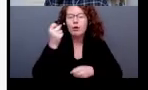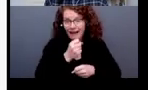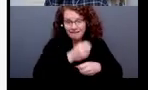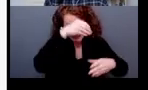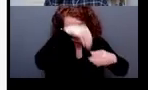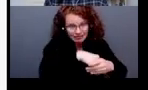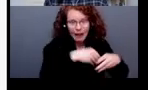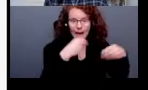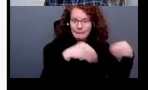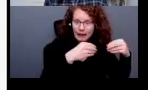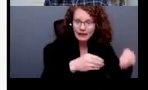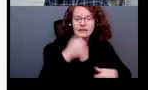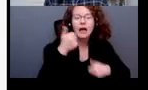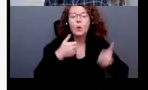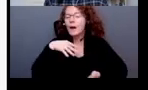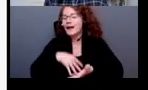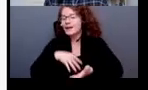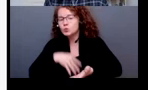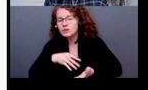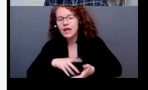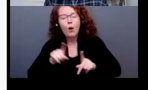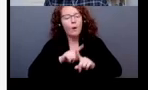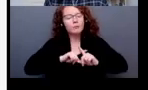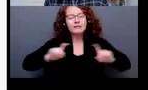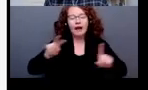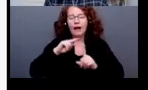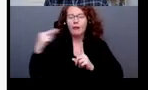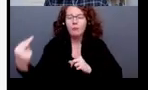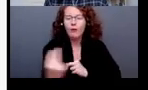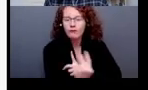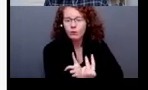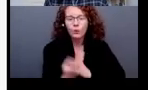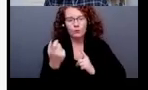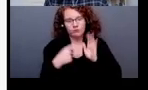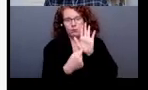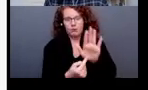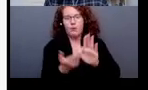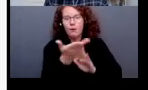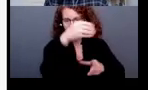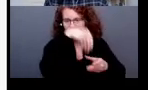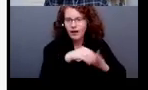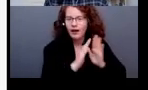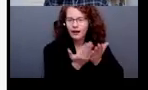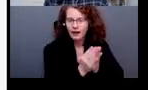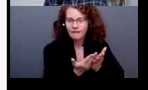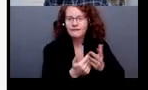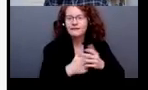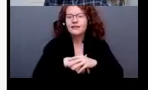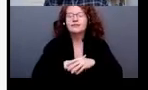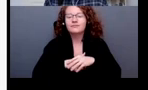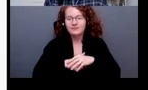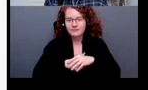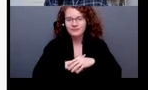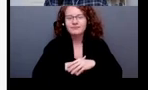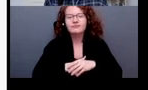à nos étudiantes et étudiants. Ça donne un format en fait, qui permet en fait, de, si on n'a pas forcément envie, on ne